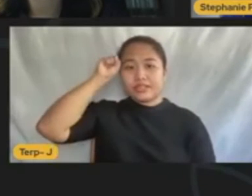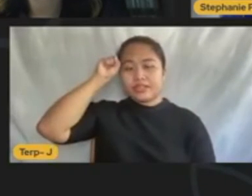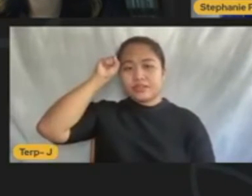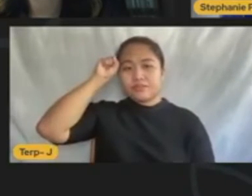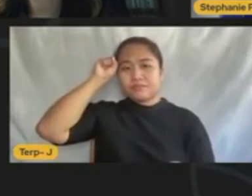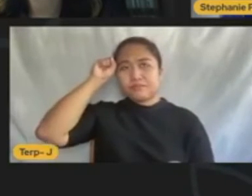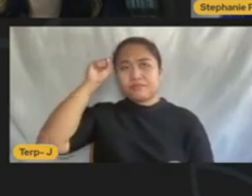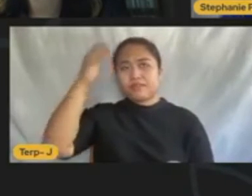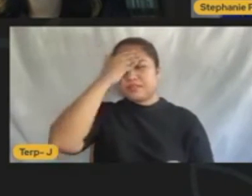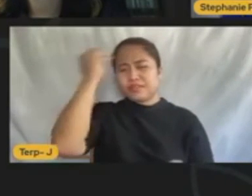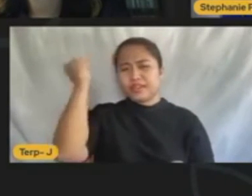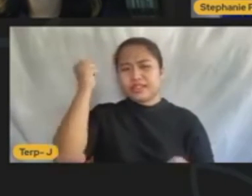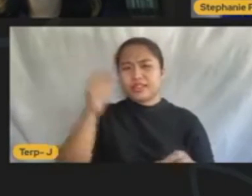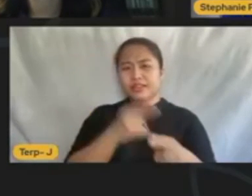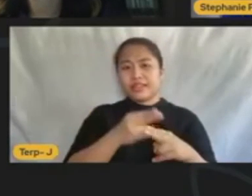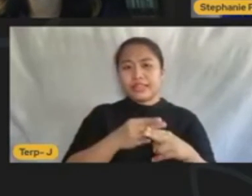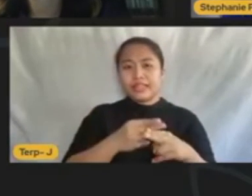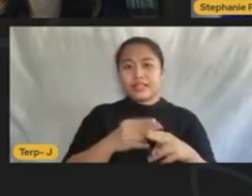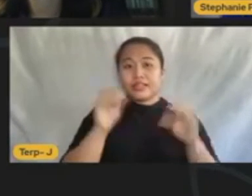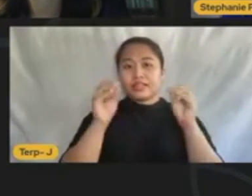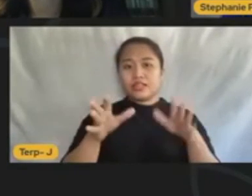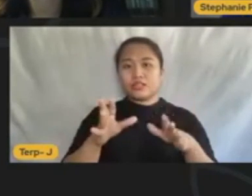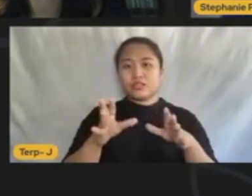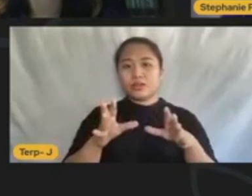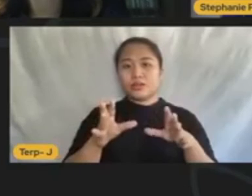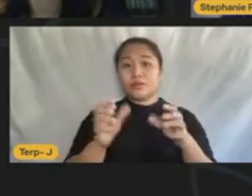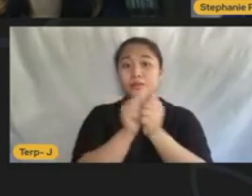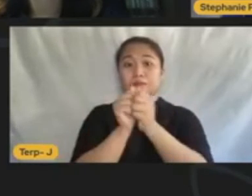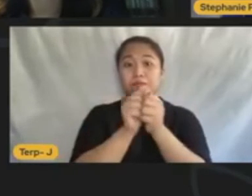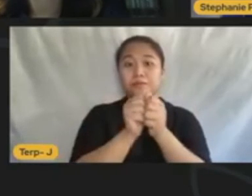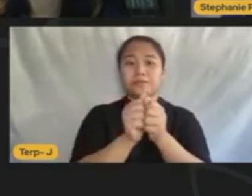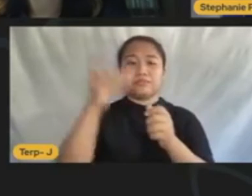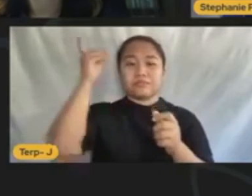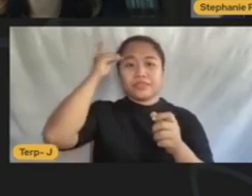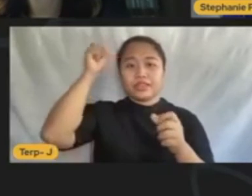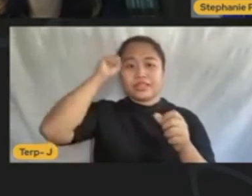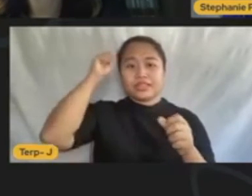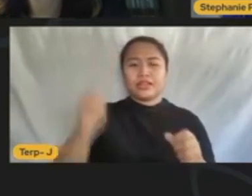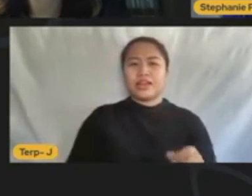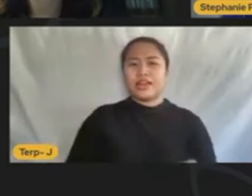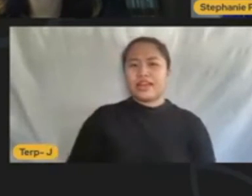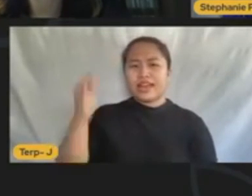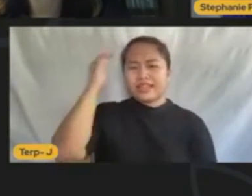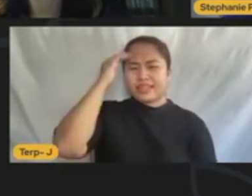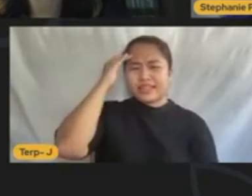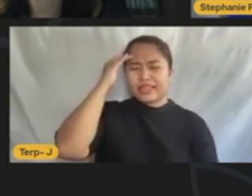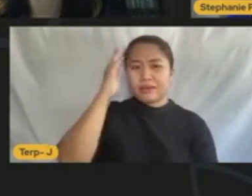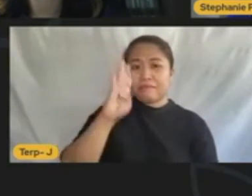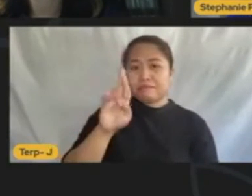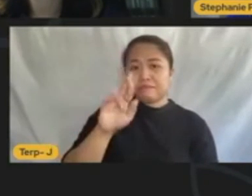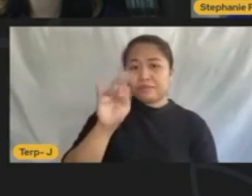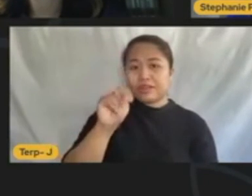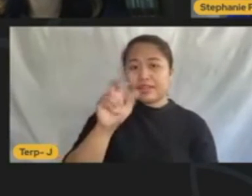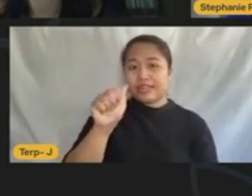into training. So kung yung isang person, It's Rina, you know? Rina, yeah, Rina.